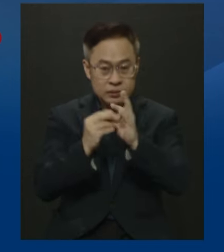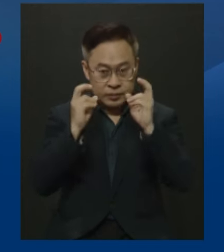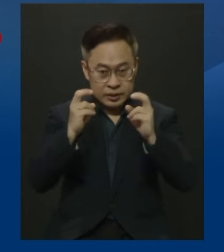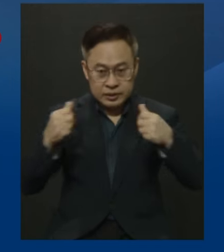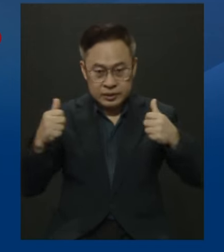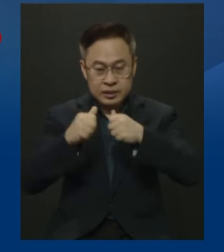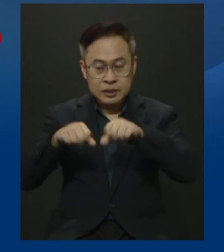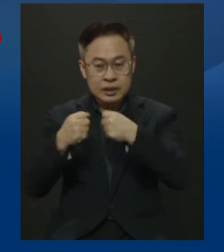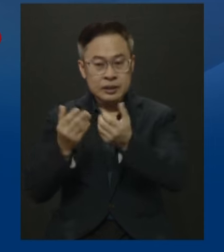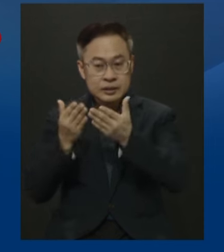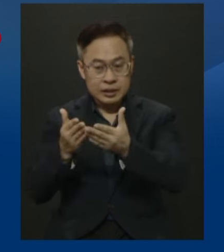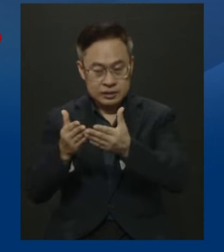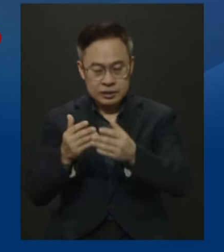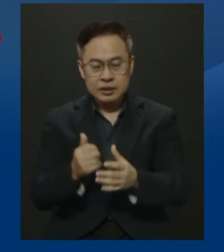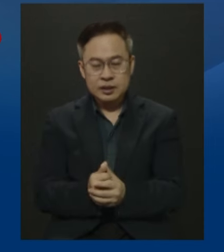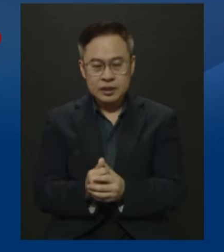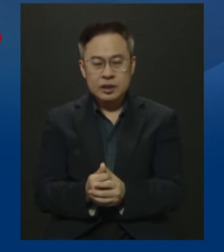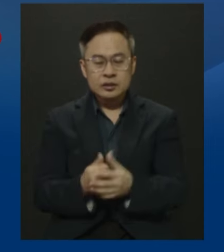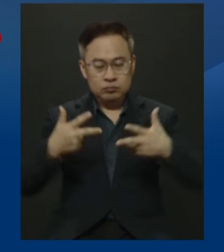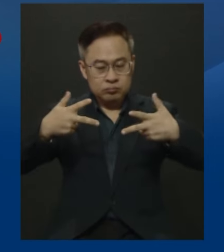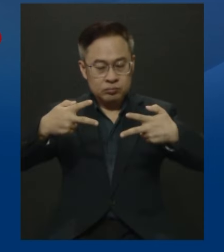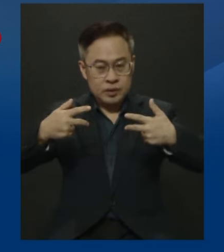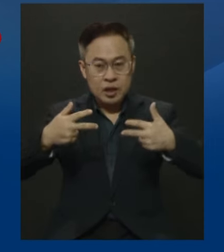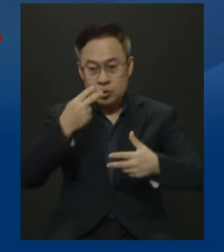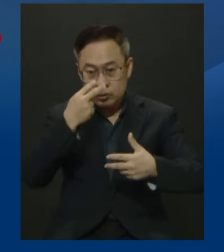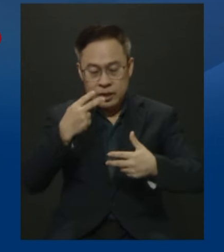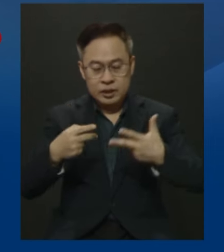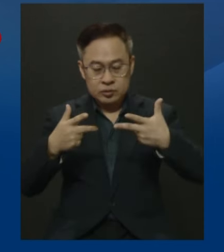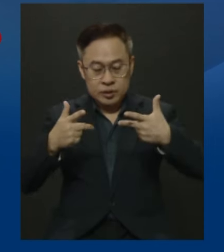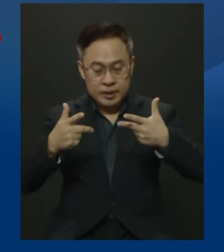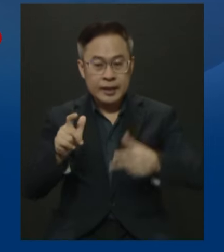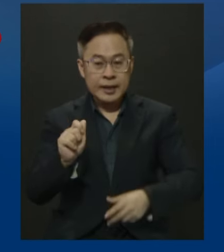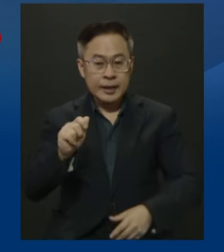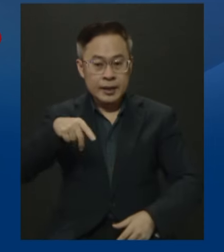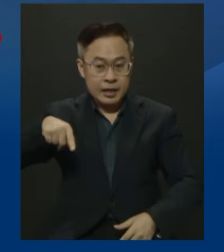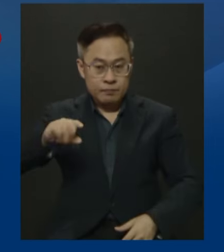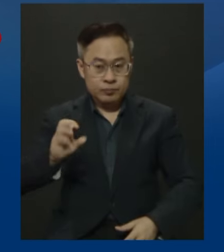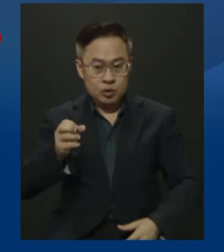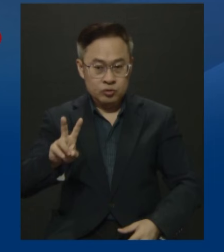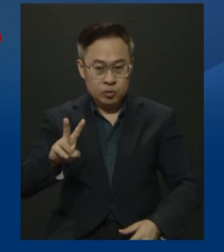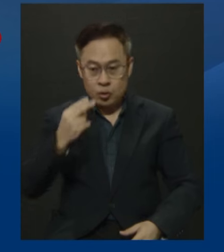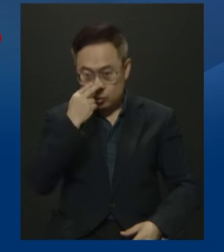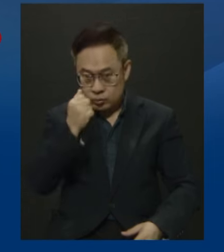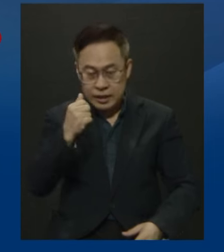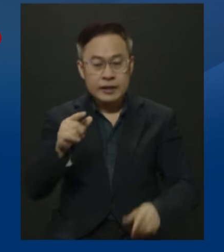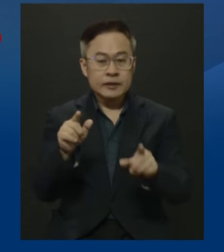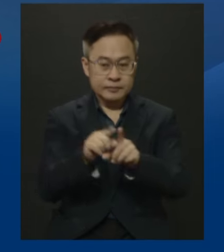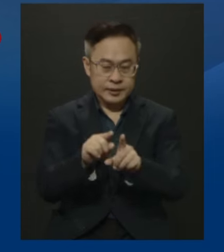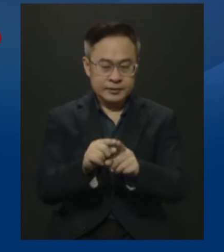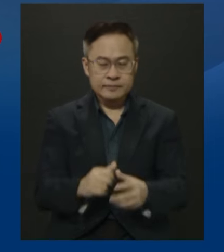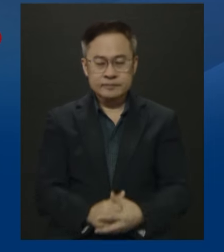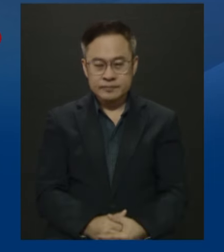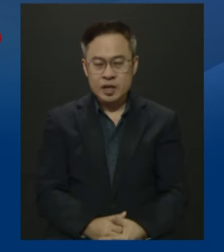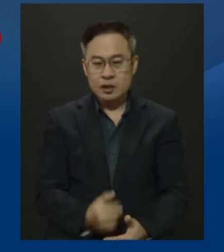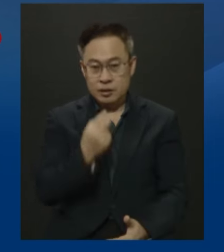การท่าเรือ ASM ซึ่งคู่นี้เนี่ย T-Sport 7ก็จะถ่ายทอดสดผ่านทางแอปพลิเคชันของเรากดช่องที่2ได้เลยค่ะ ติด